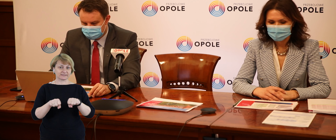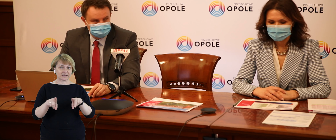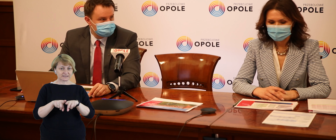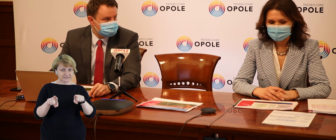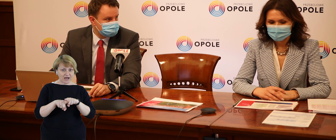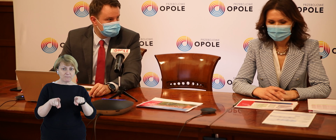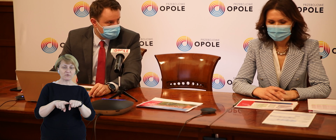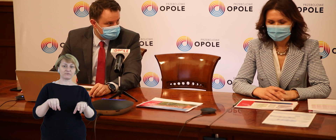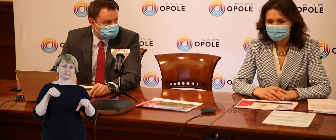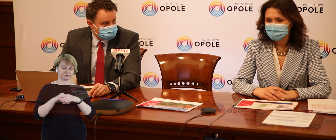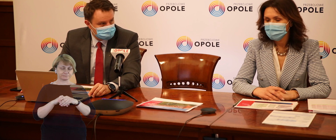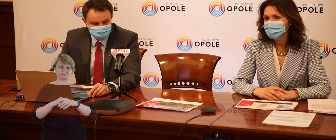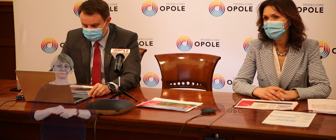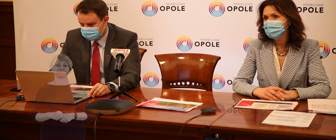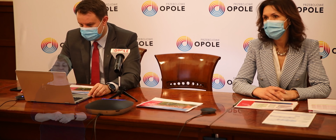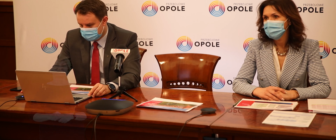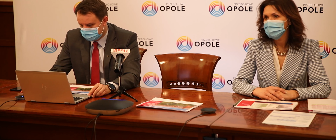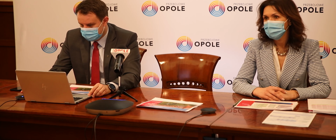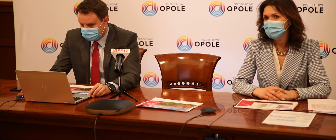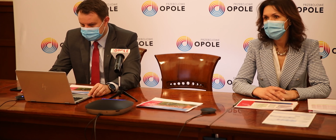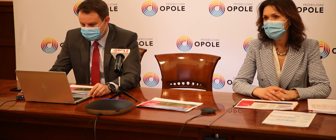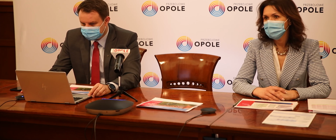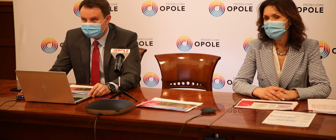Państwu wspólnie z Panią Skarbnik mówić.